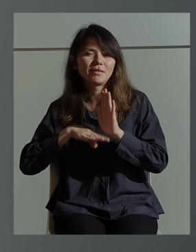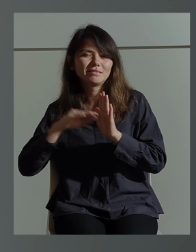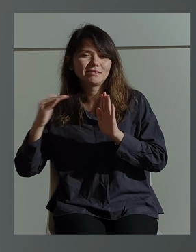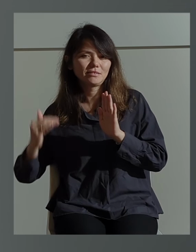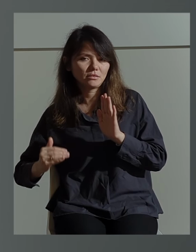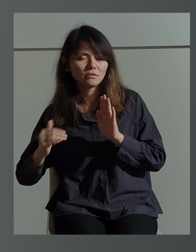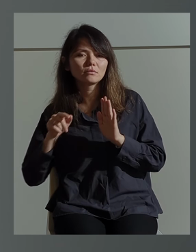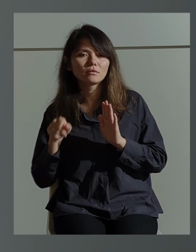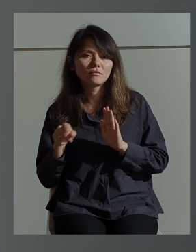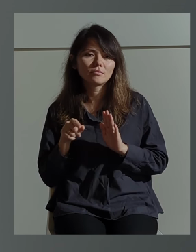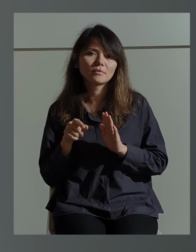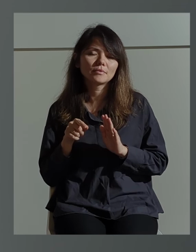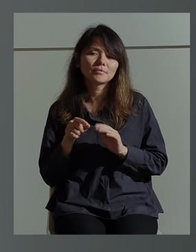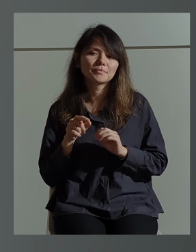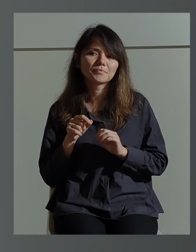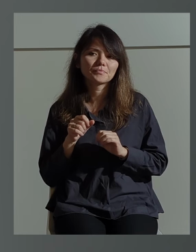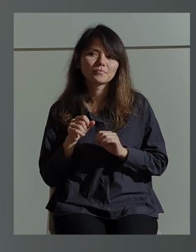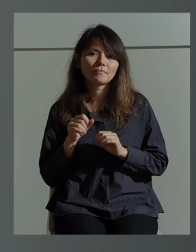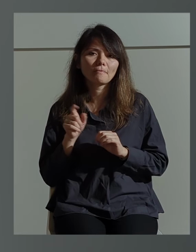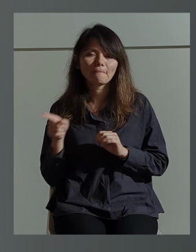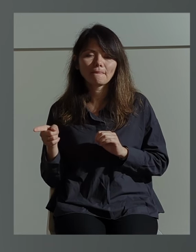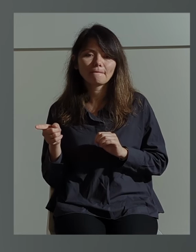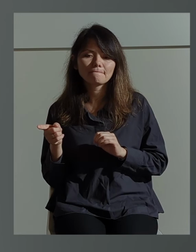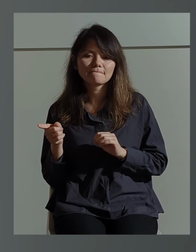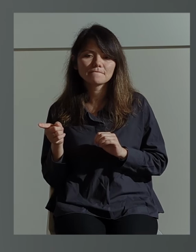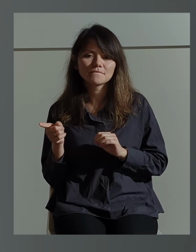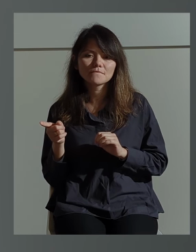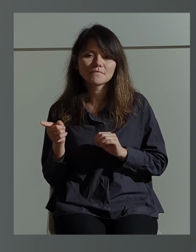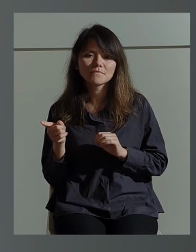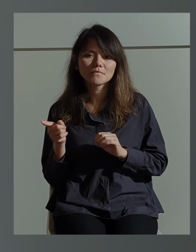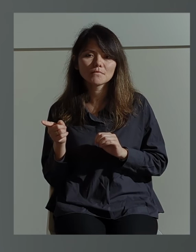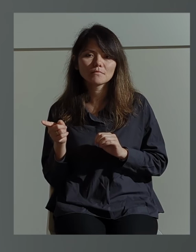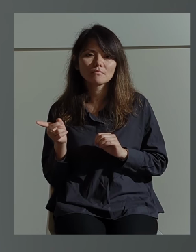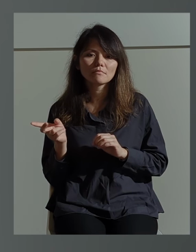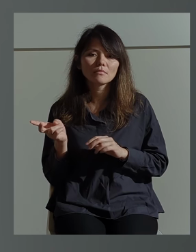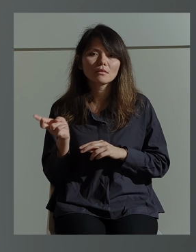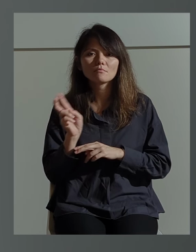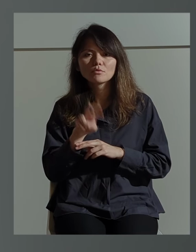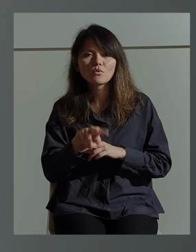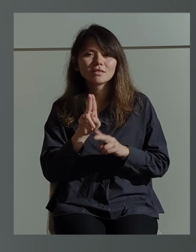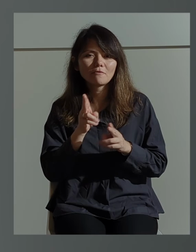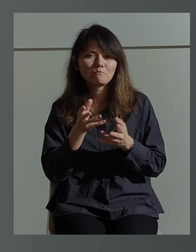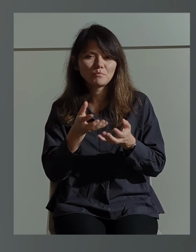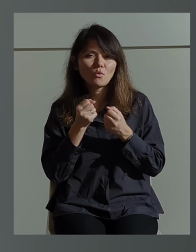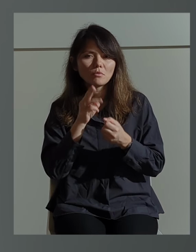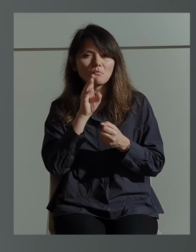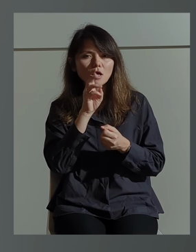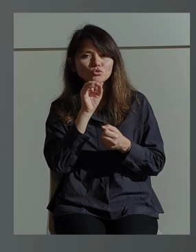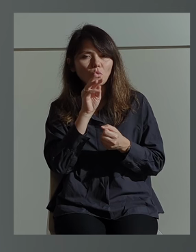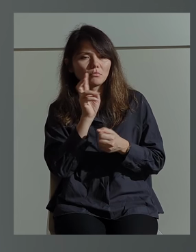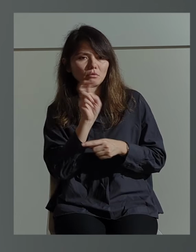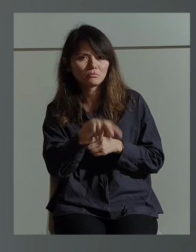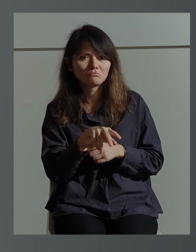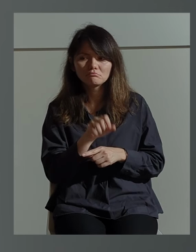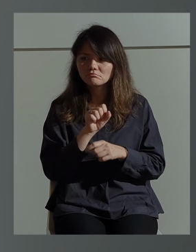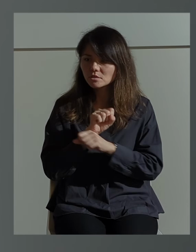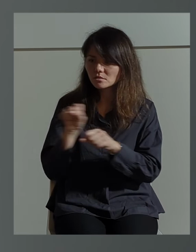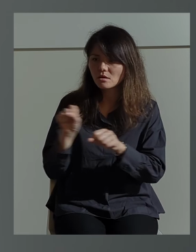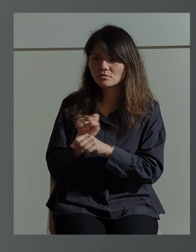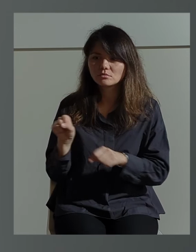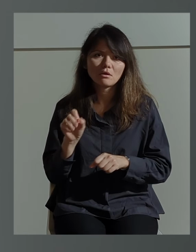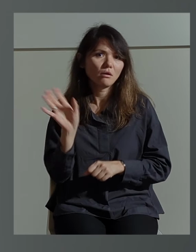повара приходит в приёмную Потёмкина ему говорят нельзя Он говорит Ну что вы что вы